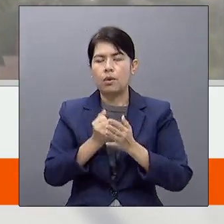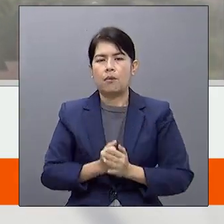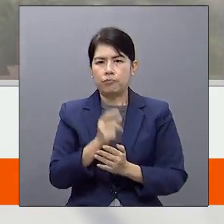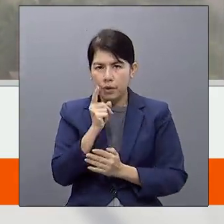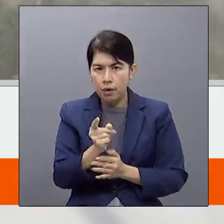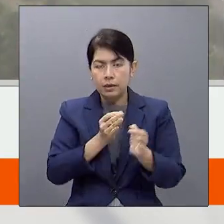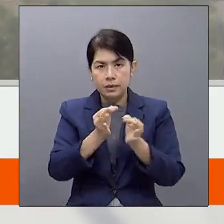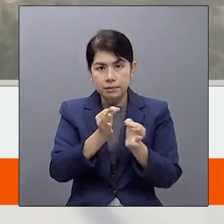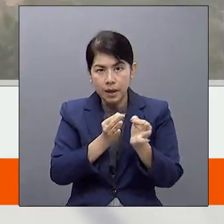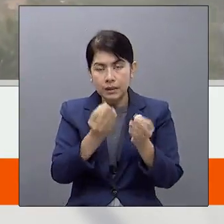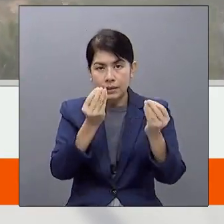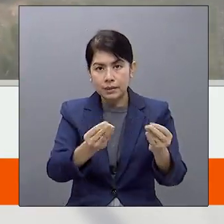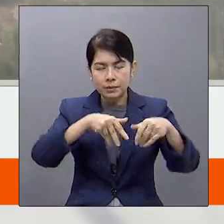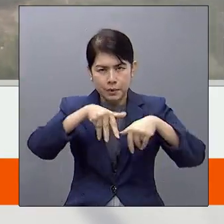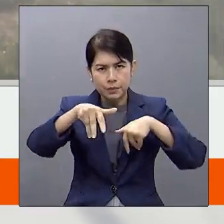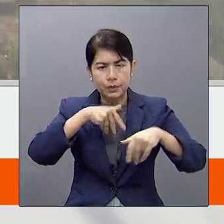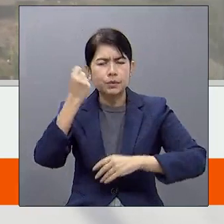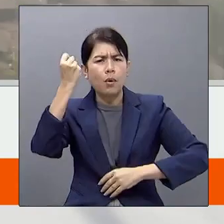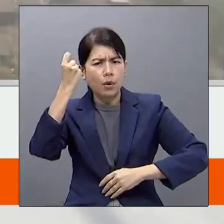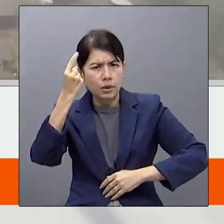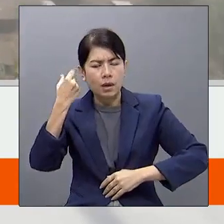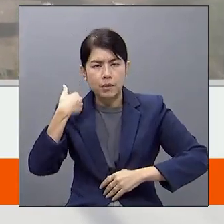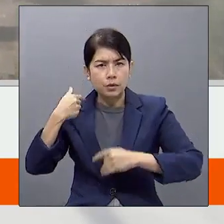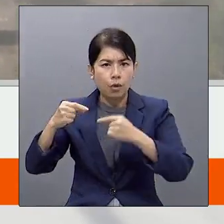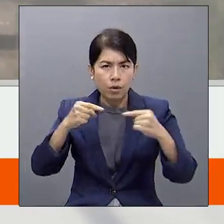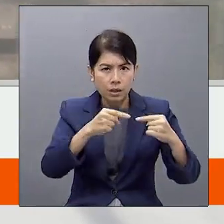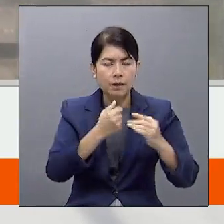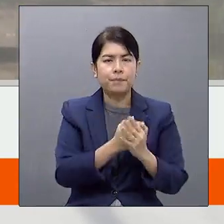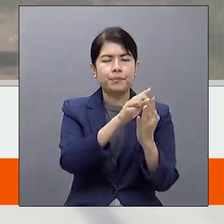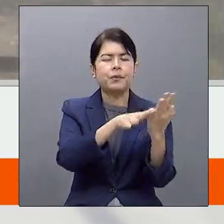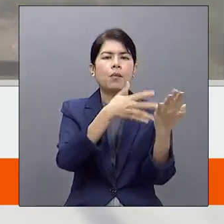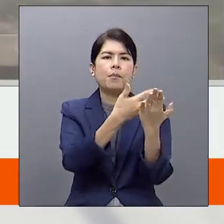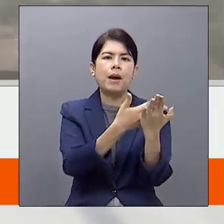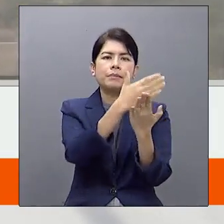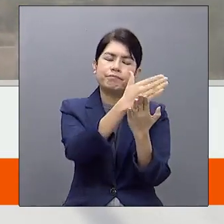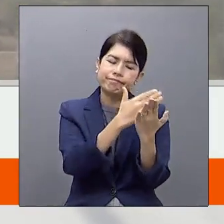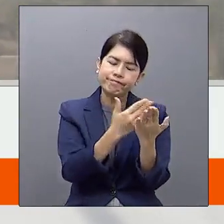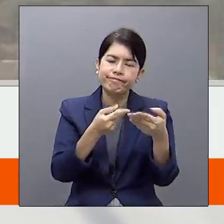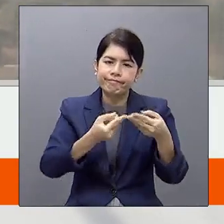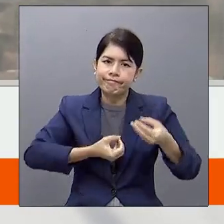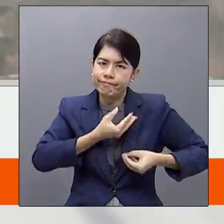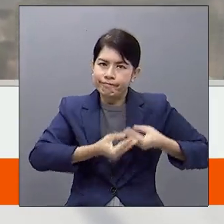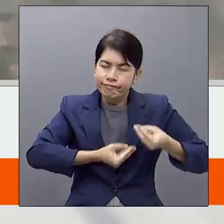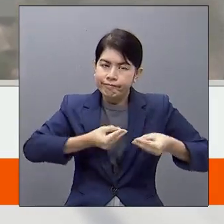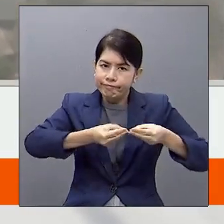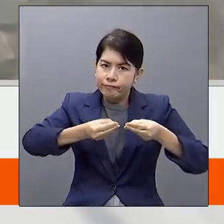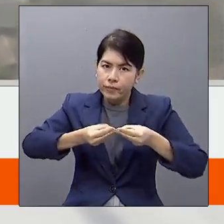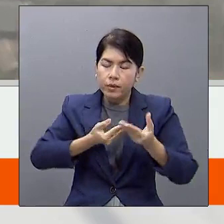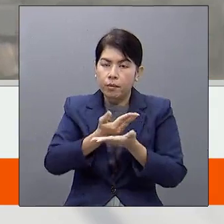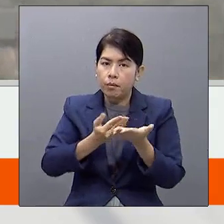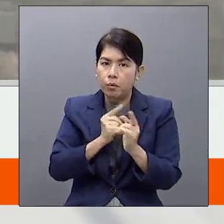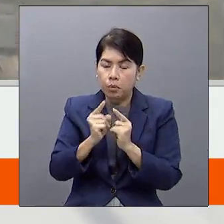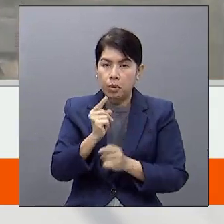เนี่ยมันขาดตอนมันไม่ได้ทำต่อเนื่องมันไม่ได้มีการทำแผนร่วมกันไม่ได้มีการมาหาหรือร่วมกันพอถึงฤดูปั๊บ